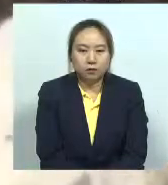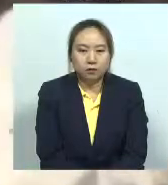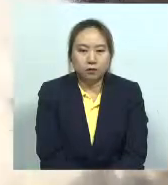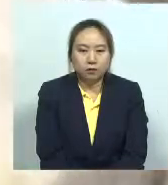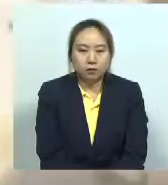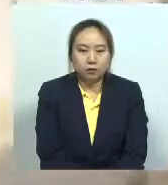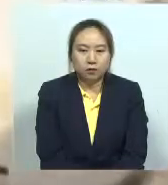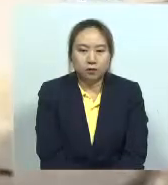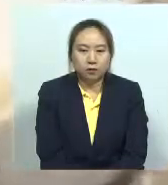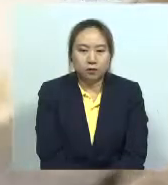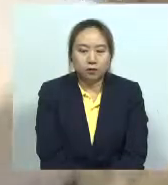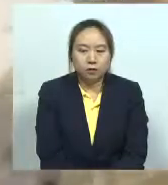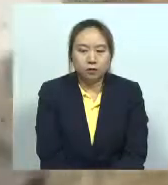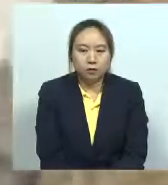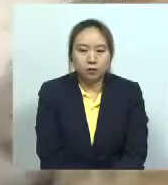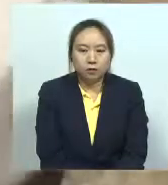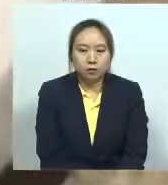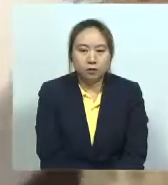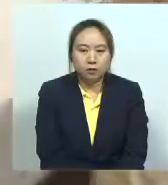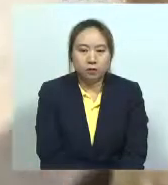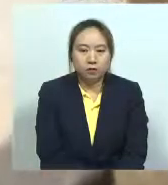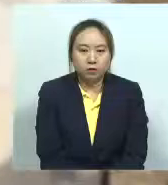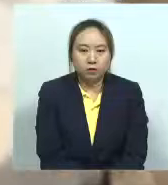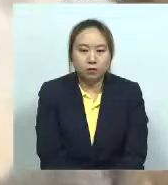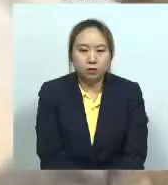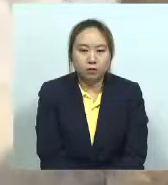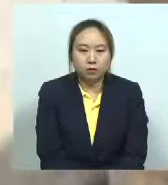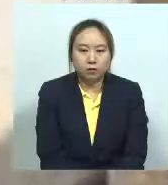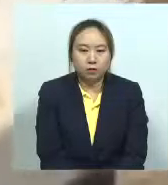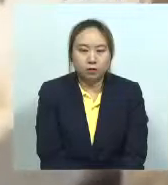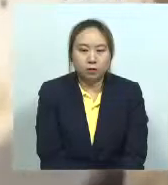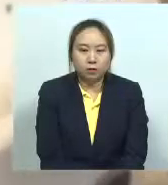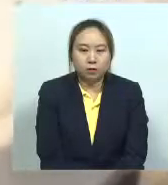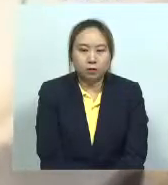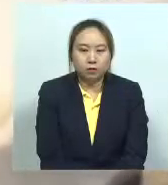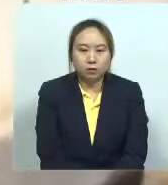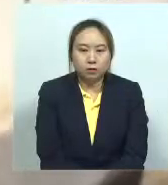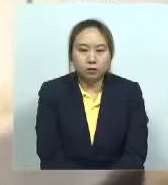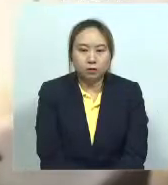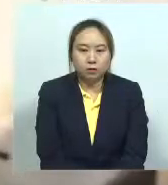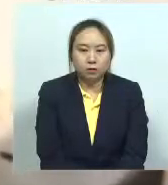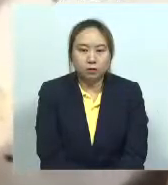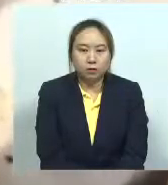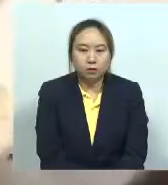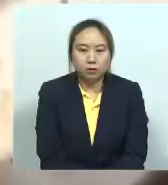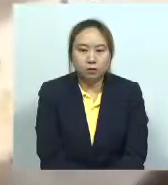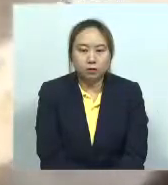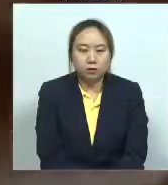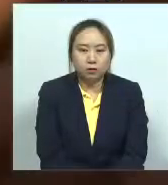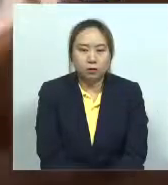ติดลงกันแล้วกันง่าย ๆก่อนนึง แม่น เนี่ย เว้าง่ายๆเว้าบ่คิดไปไก